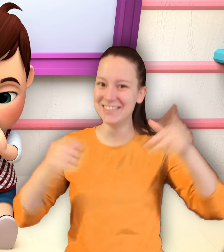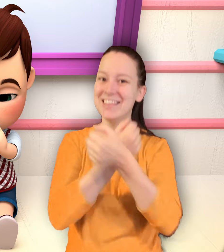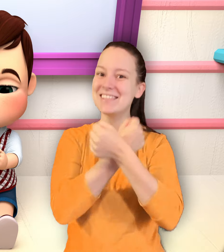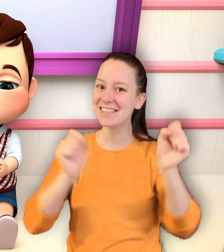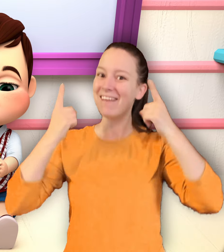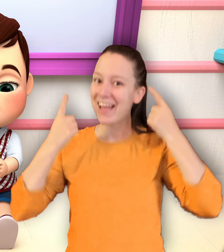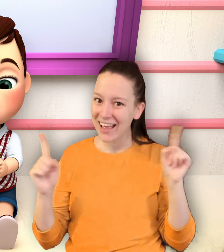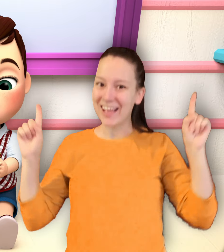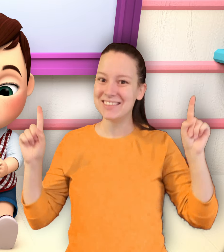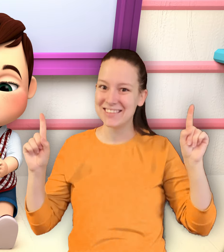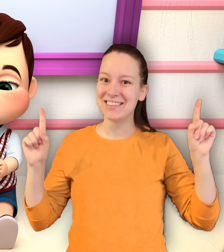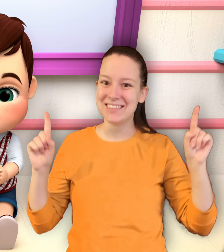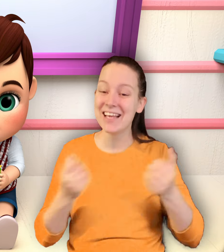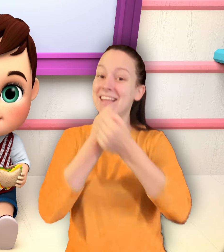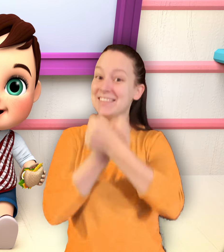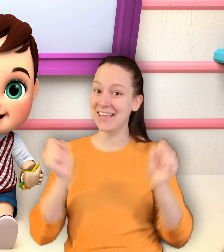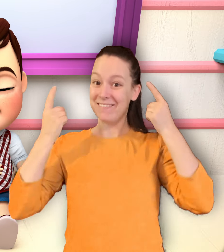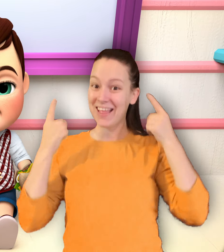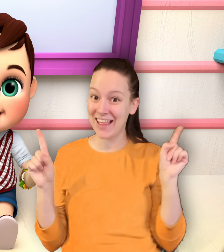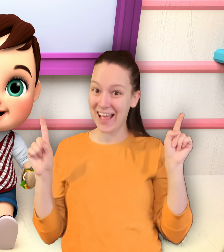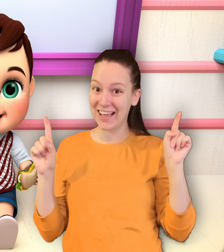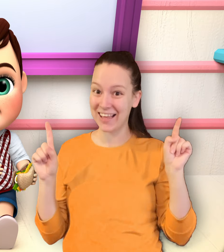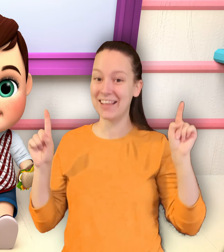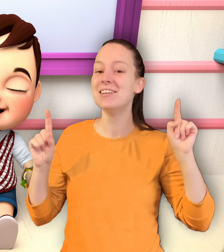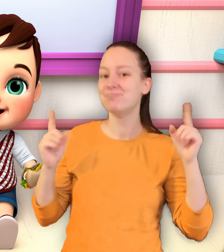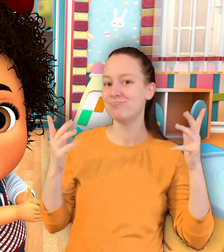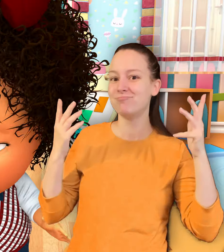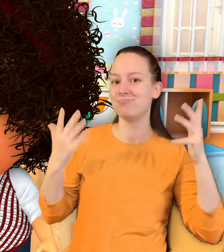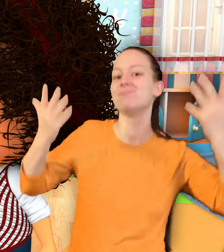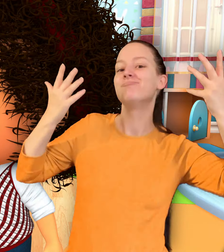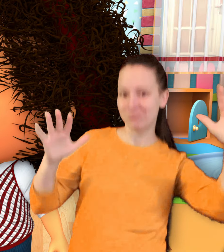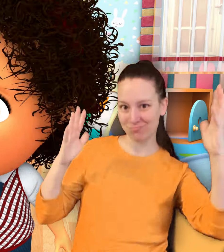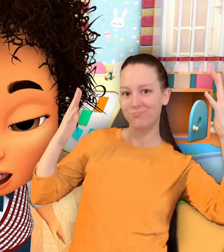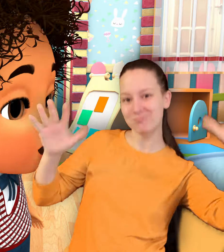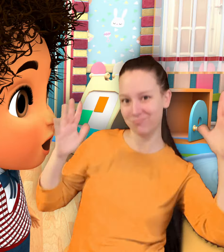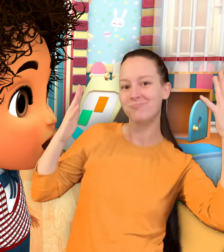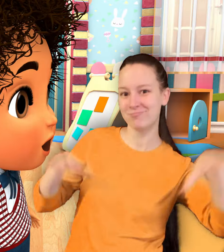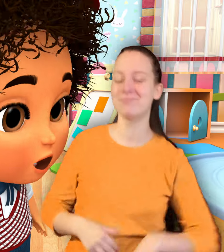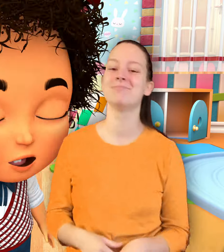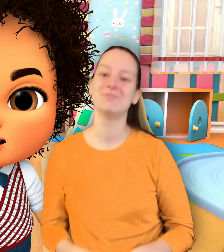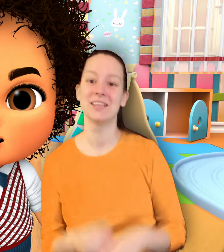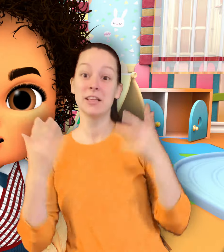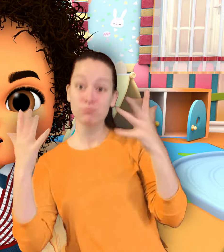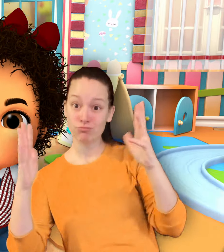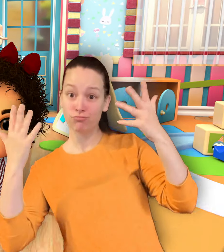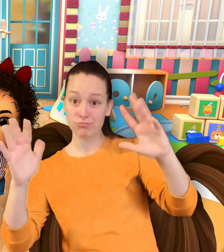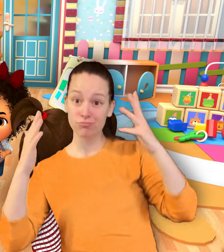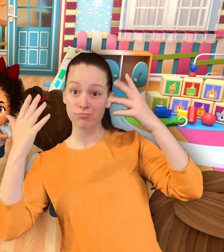安心も生きてる嬉しい